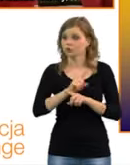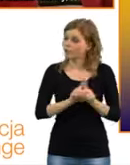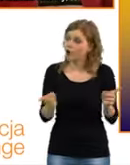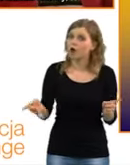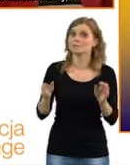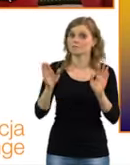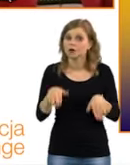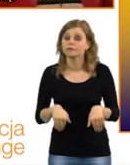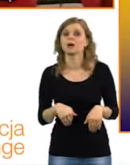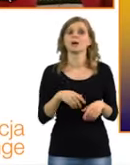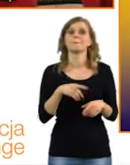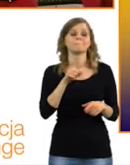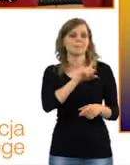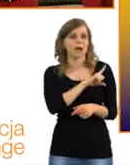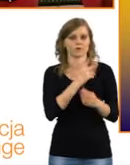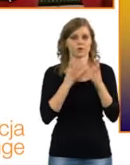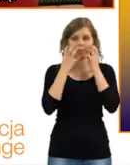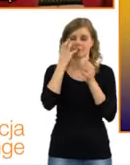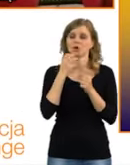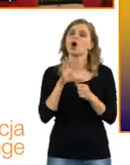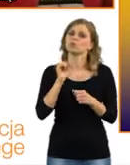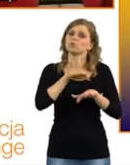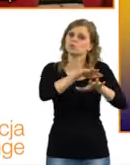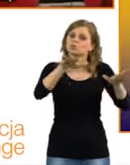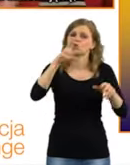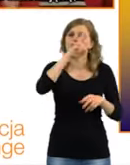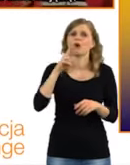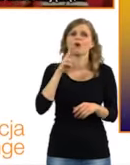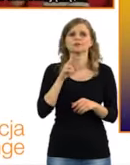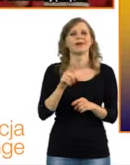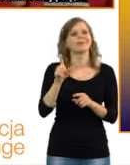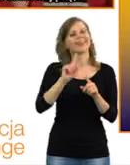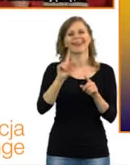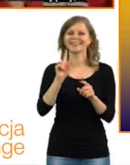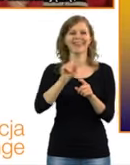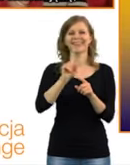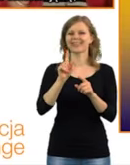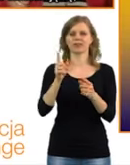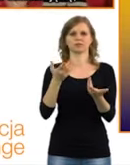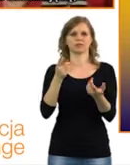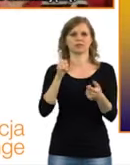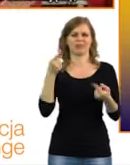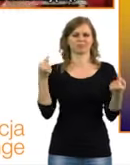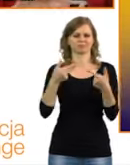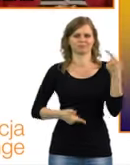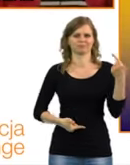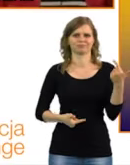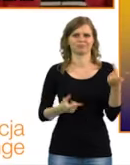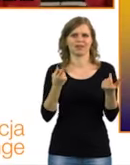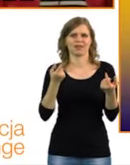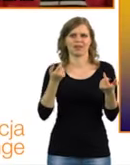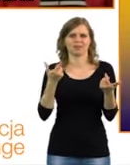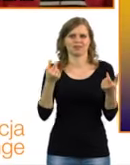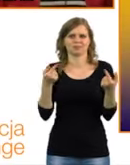tutaj mimiki twarzy, bo często rodzice popełniają błąd i mówią, nie, nie, nie wolno, dając